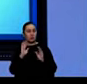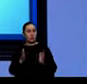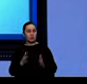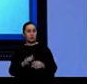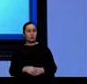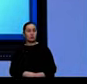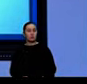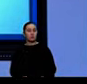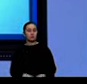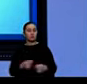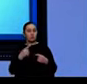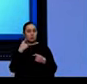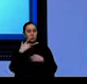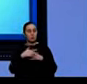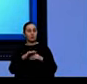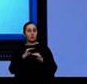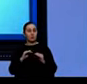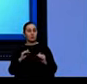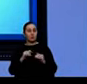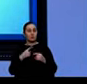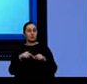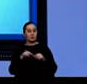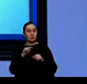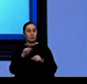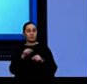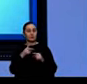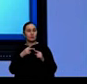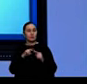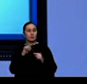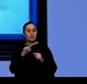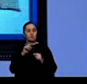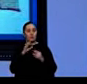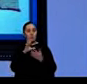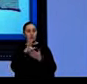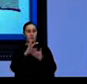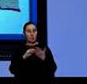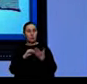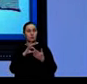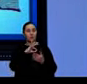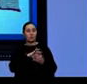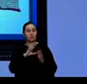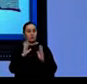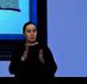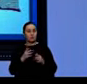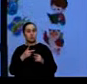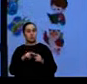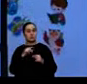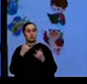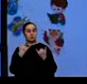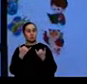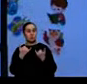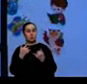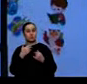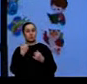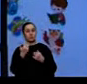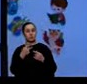qildi. Tushundingizmi bolajonlar? Ana endi mana shu namunadan foydalangan holda